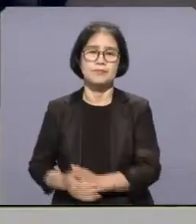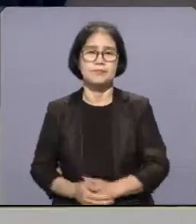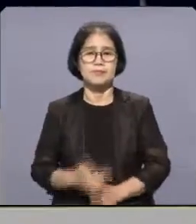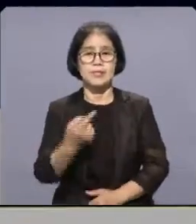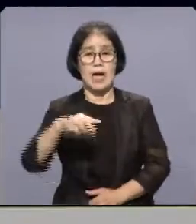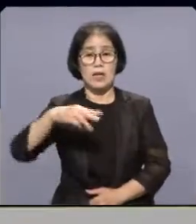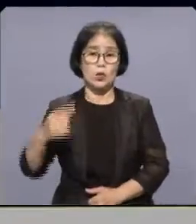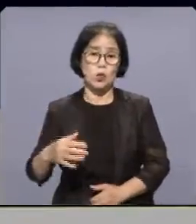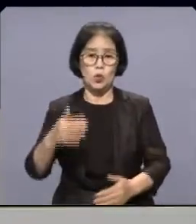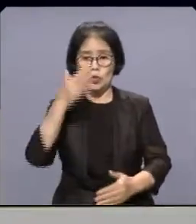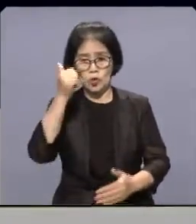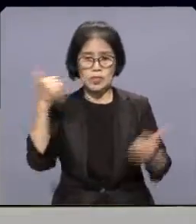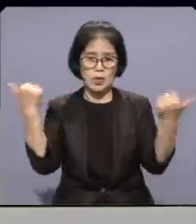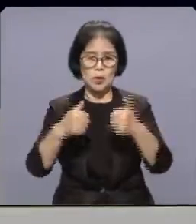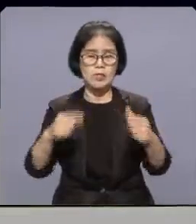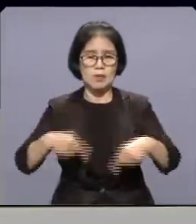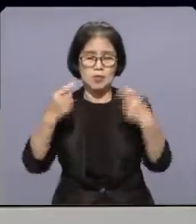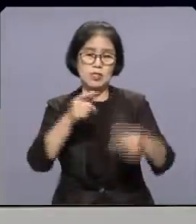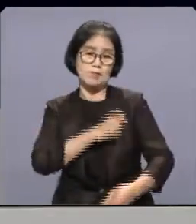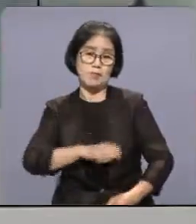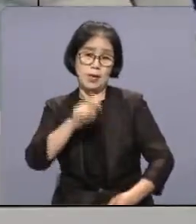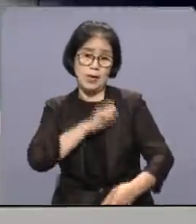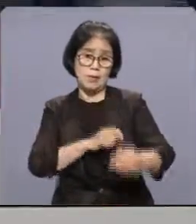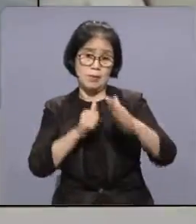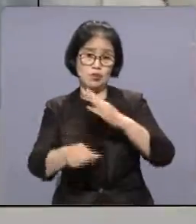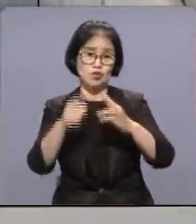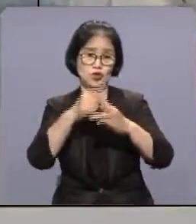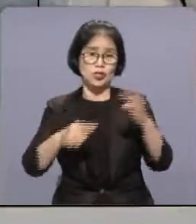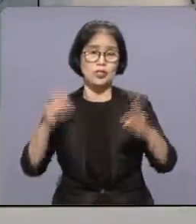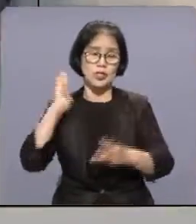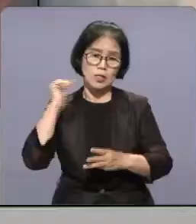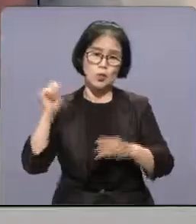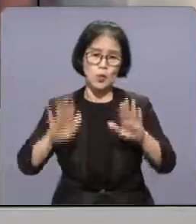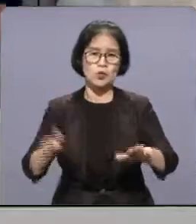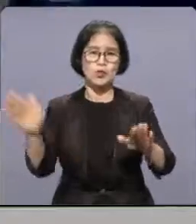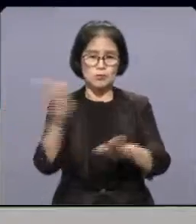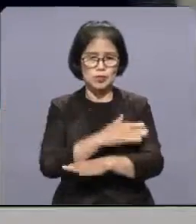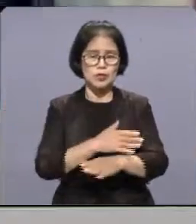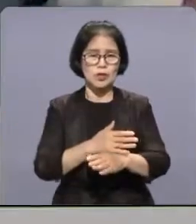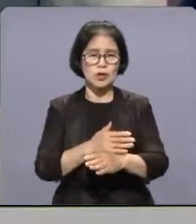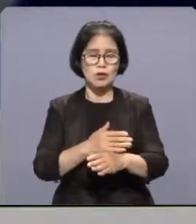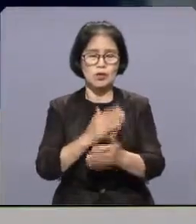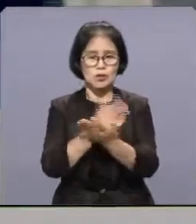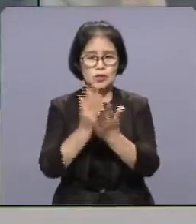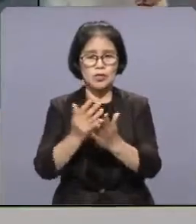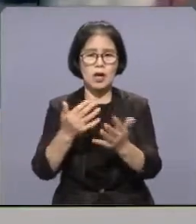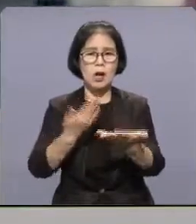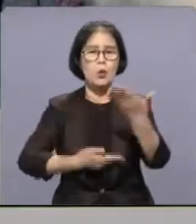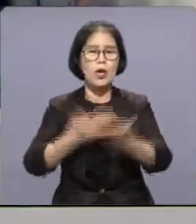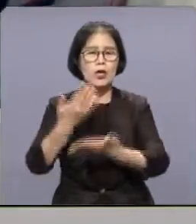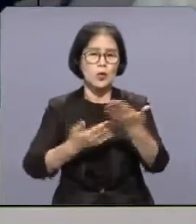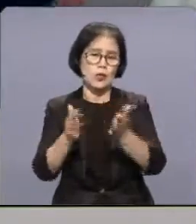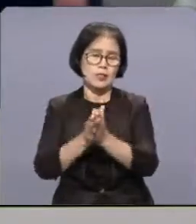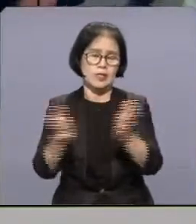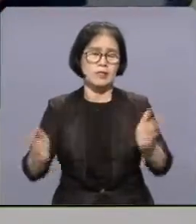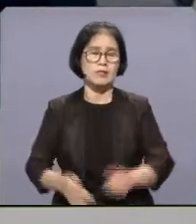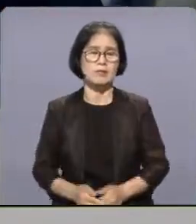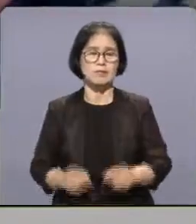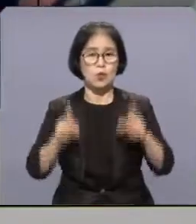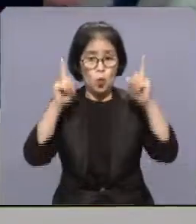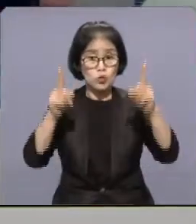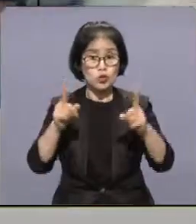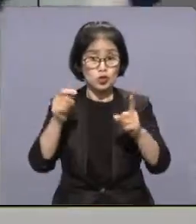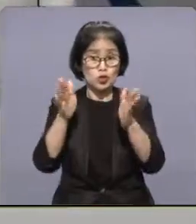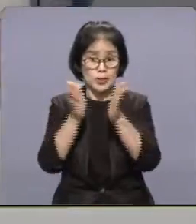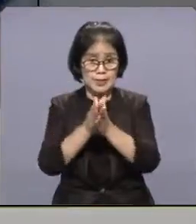나토 정상회의 참석을 위해 스페인을 방문한 윤석열 대통령이 오늘부터 본격적인 다자 외교 무대에 오릅니다. 호주 정상을